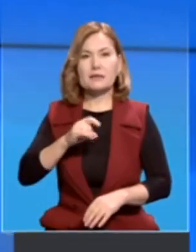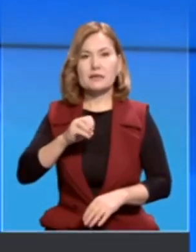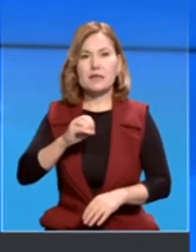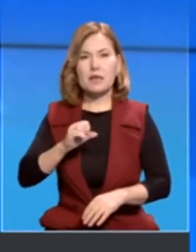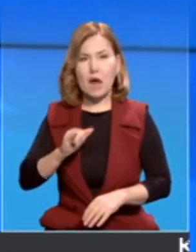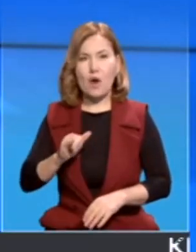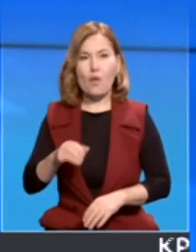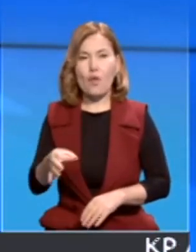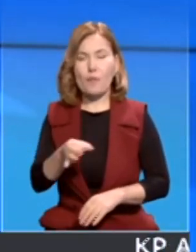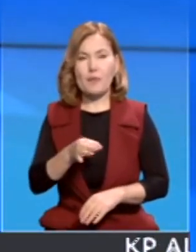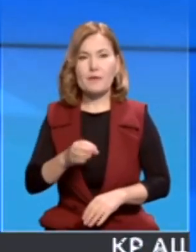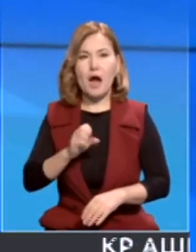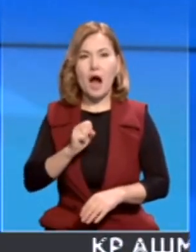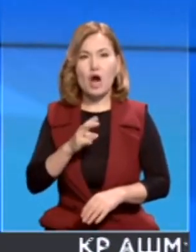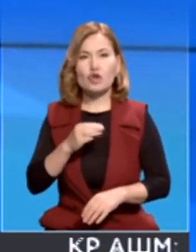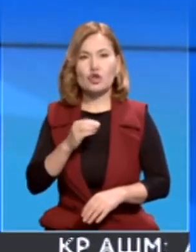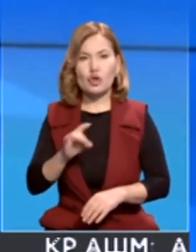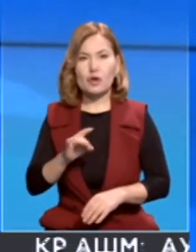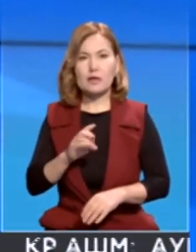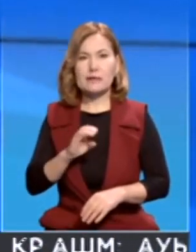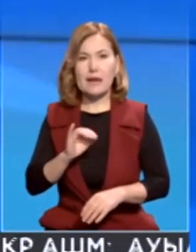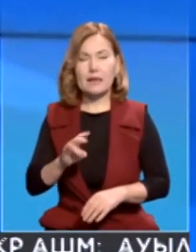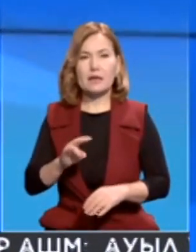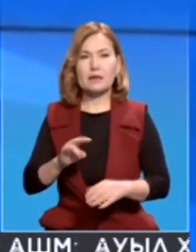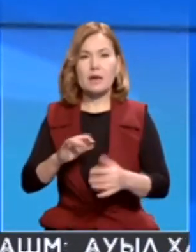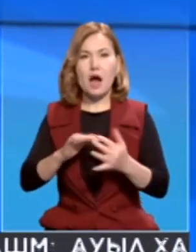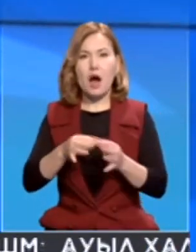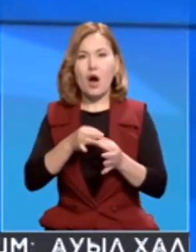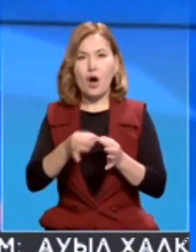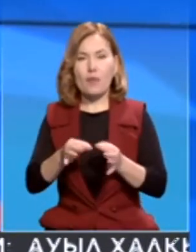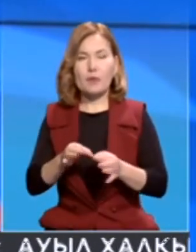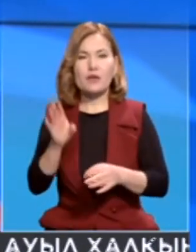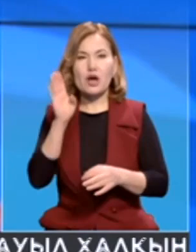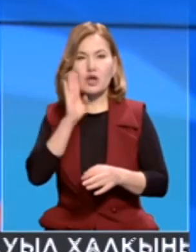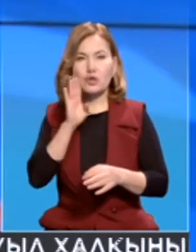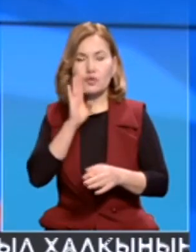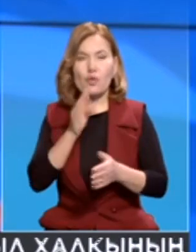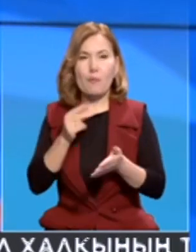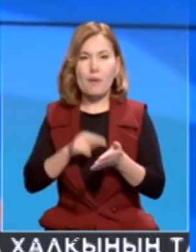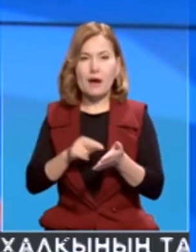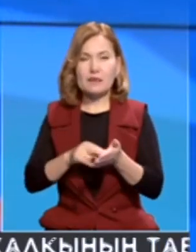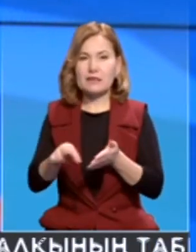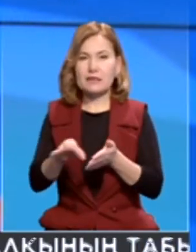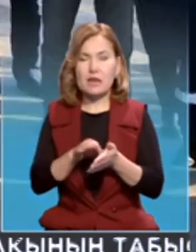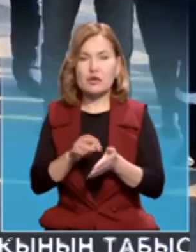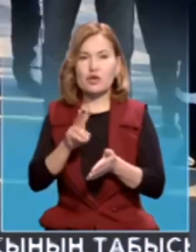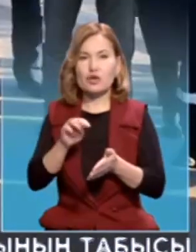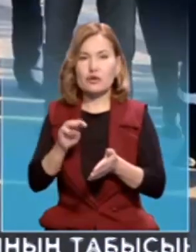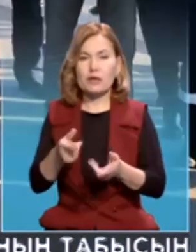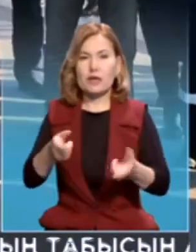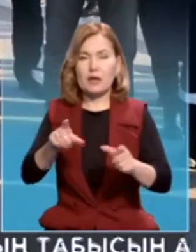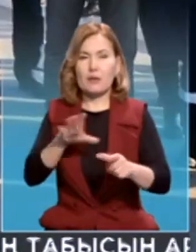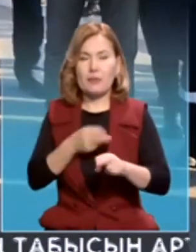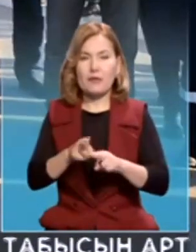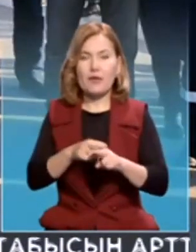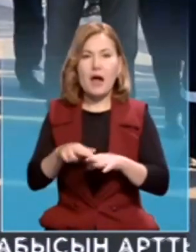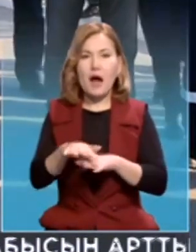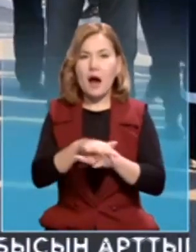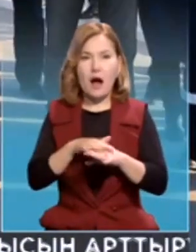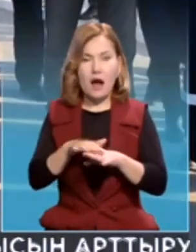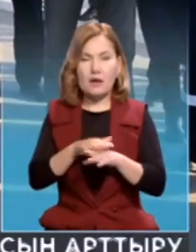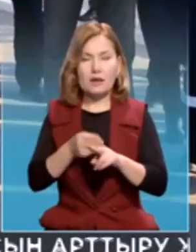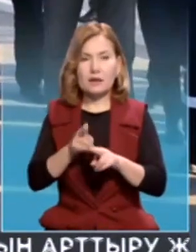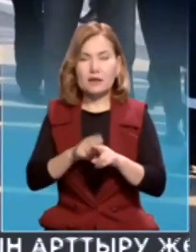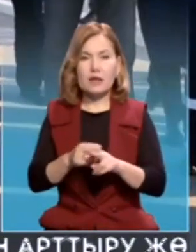Маңғыстау облысының Ақшұқыр және Сайын Шапағат ауылында ауыз су бағасы бірден 200 теңгеге қымбаттады. Ал жергілікті тұрғындар жаңа тарифке келісім